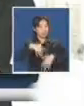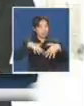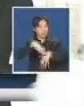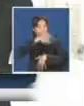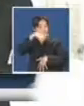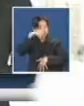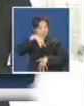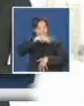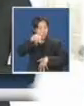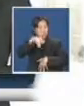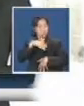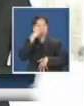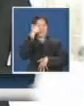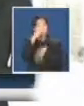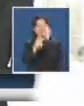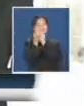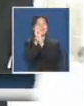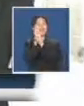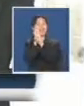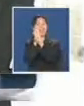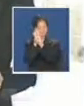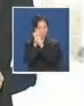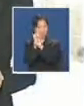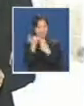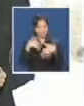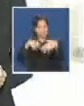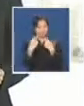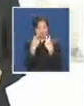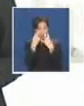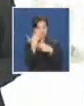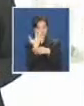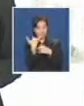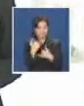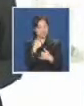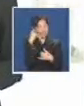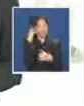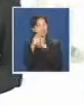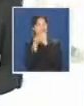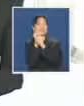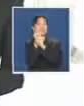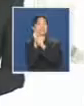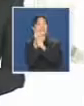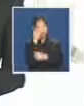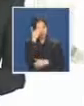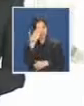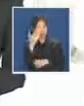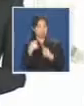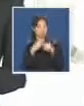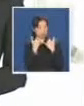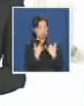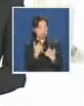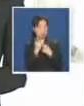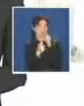ชมนะทุกคนนะครับที่กำลังชมกันทั้งสุดอยู่ทางบ้านนะครับจริงๆย้อนหลังวนิดนึงแต่ว่าตอนนี้เข้าปีใหม่